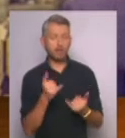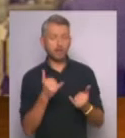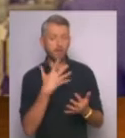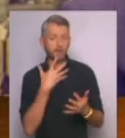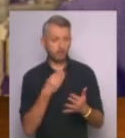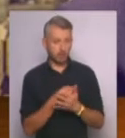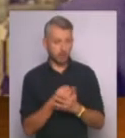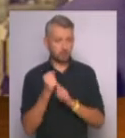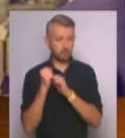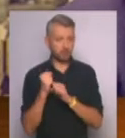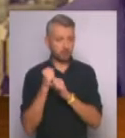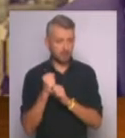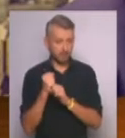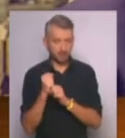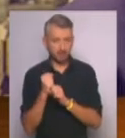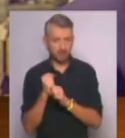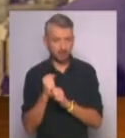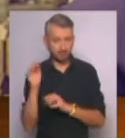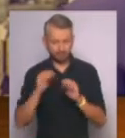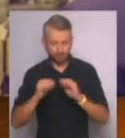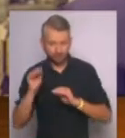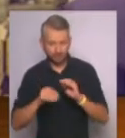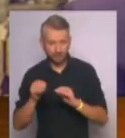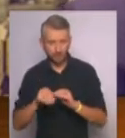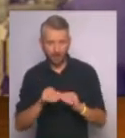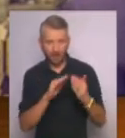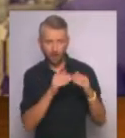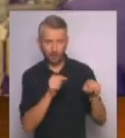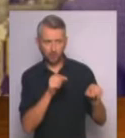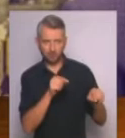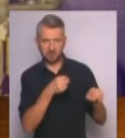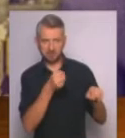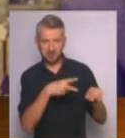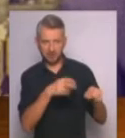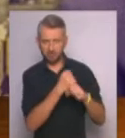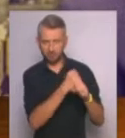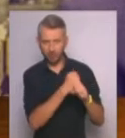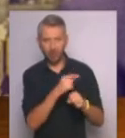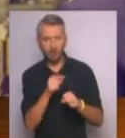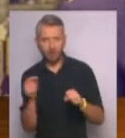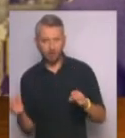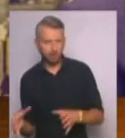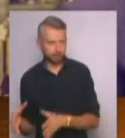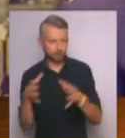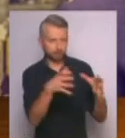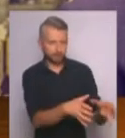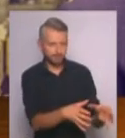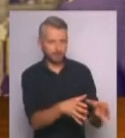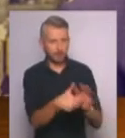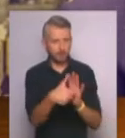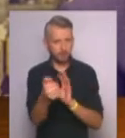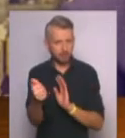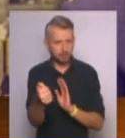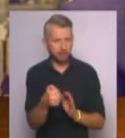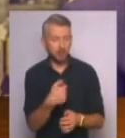і підносять, наприклад, там, до сусіда і залишають там в своїх мішках. Які знають, що у нього вивозять сміття, так? Так,